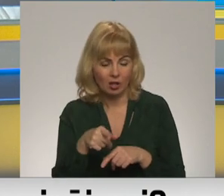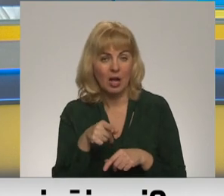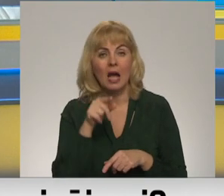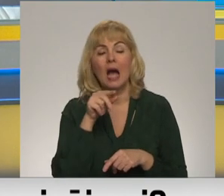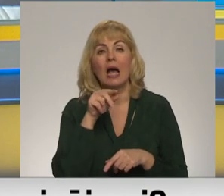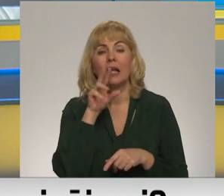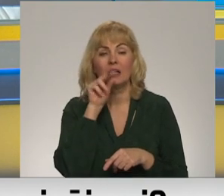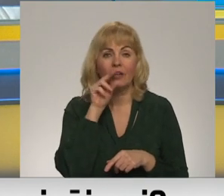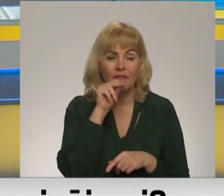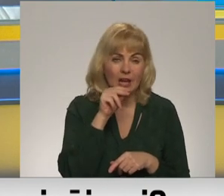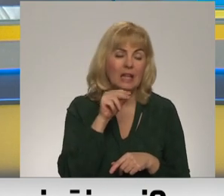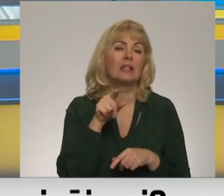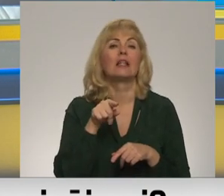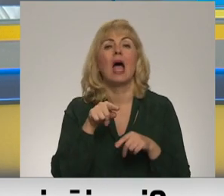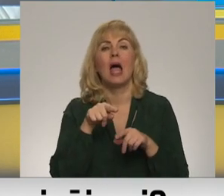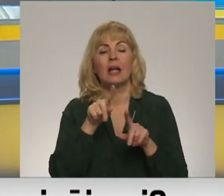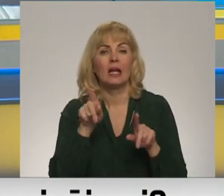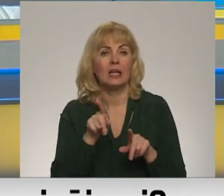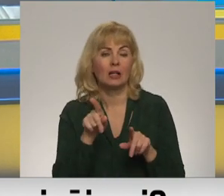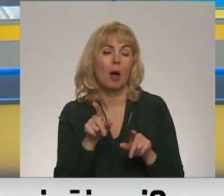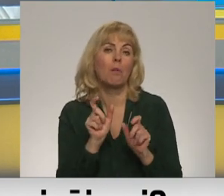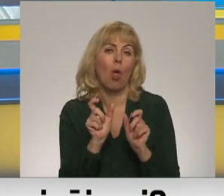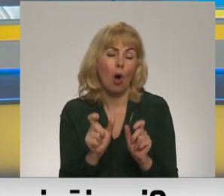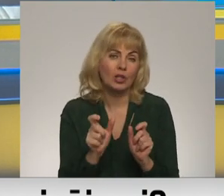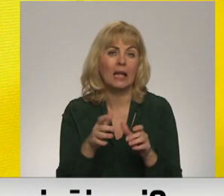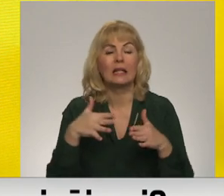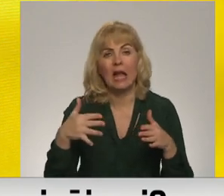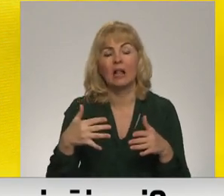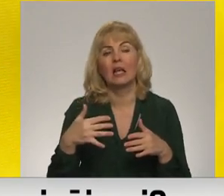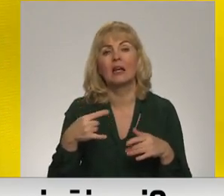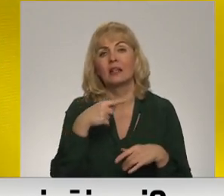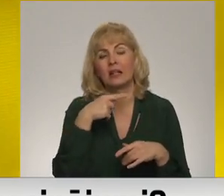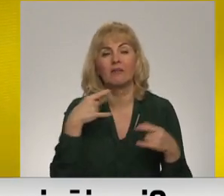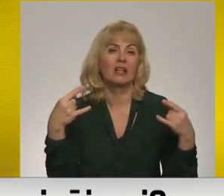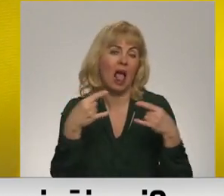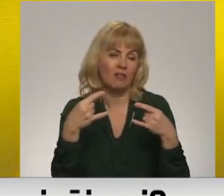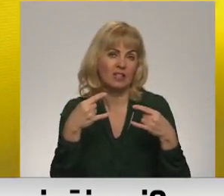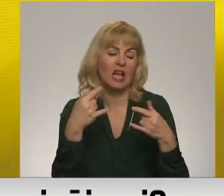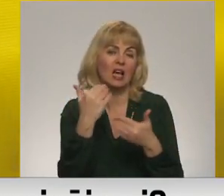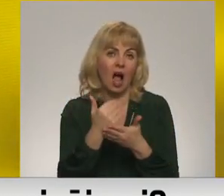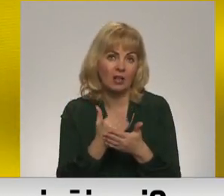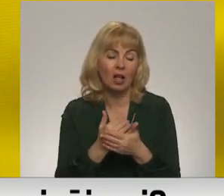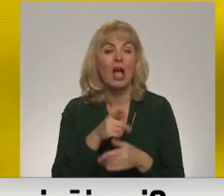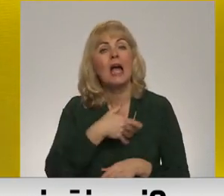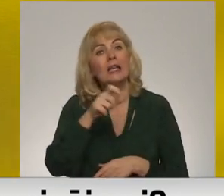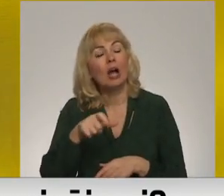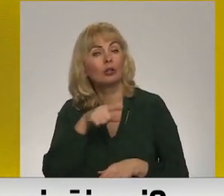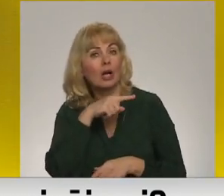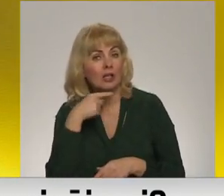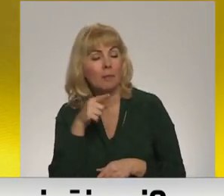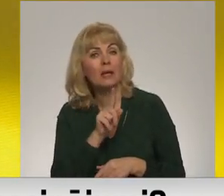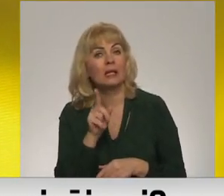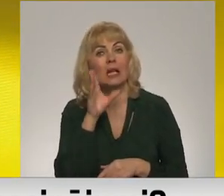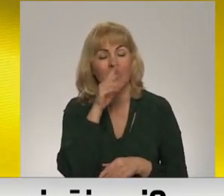ir bloķēti, lielie televīzijas kanāli. Vai Krievijas iedzīvotājiem, droši vien tiem, kas ļoti grib, ir šobrīd